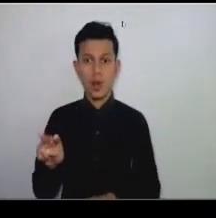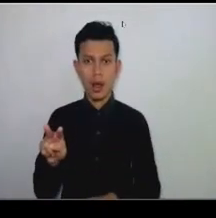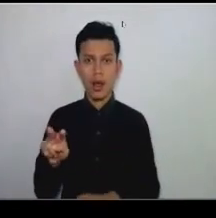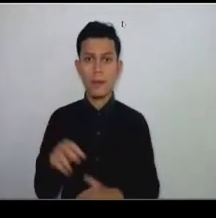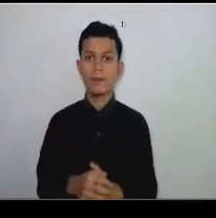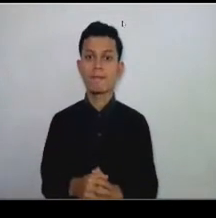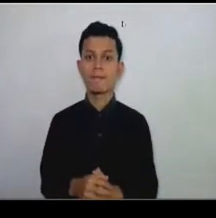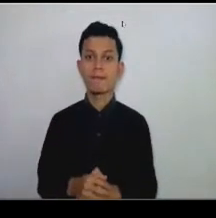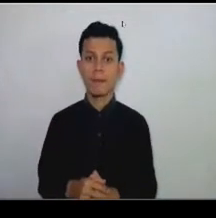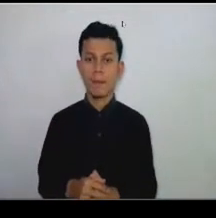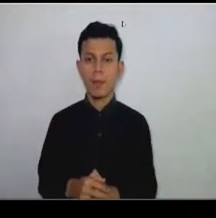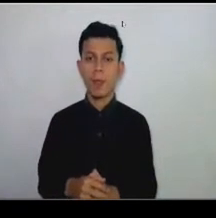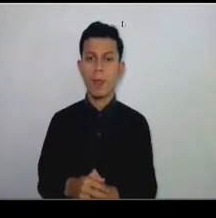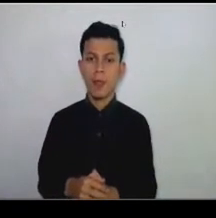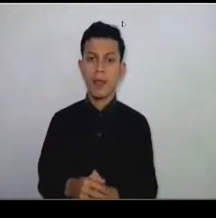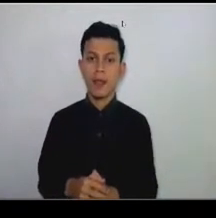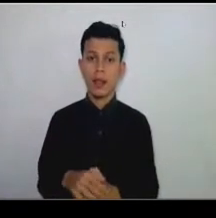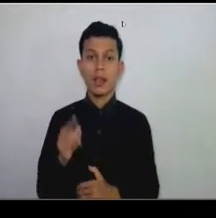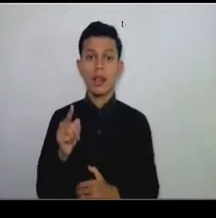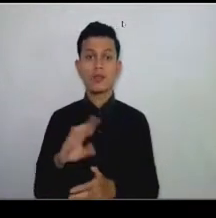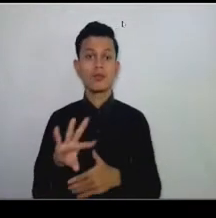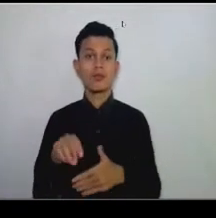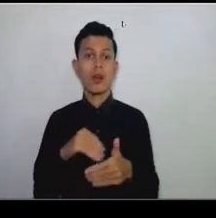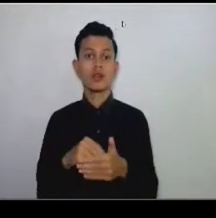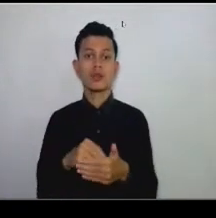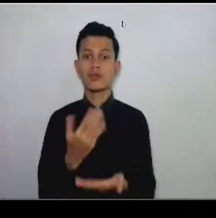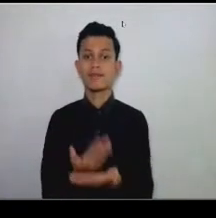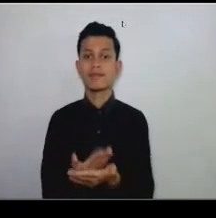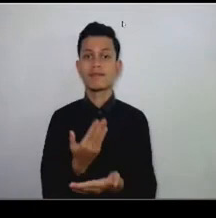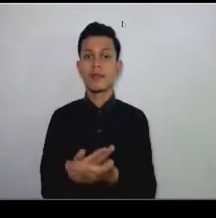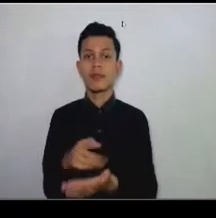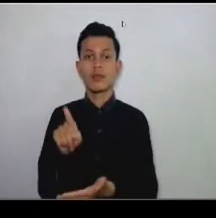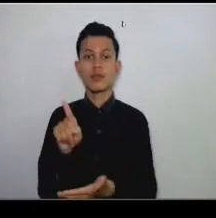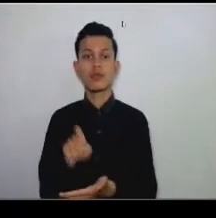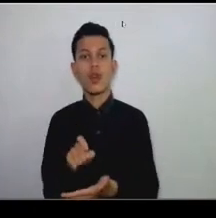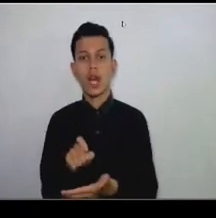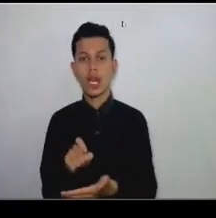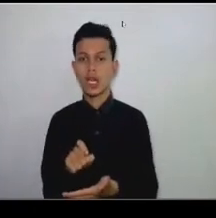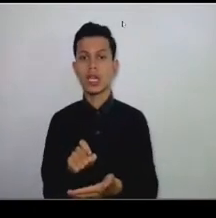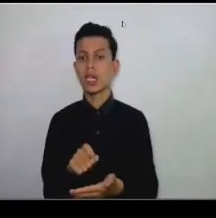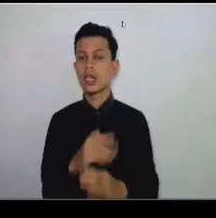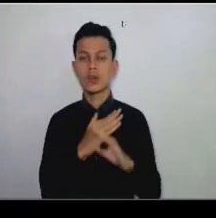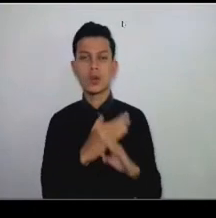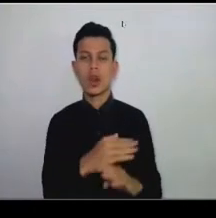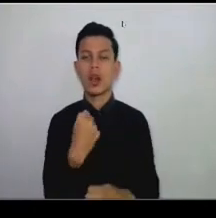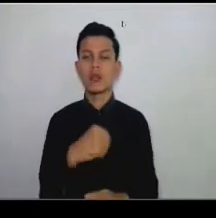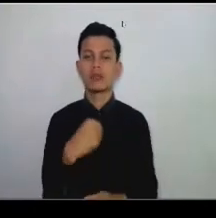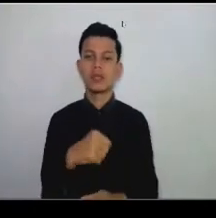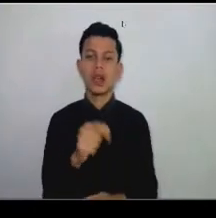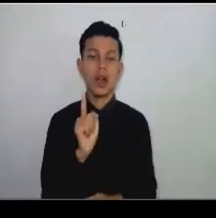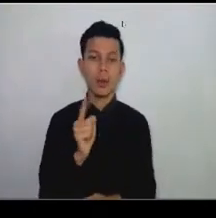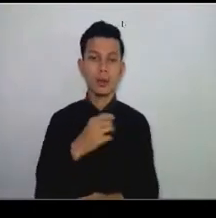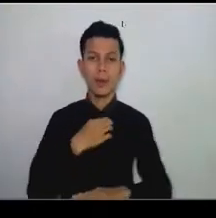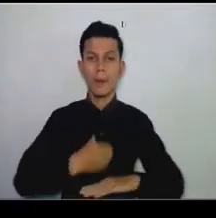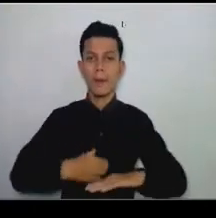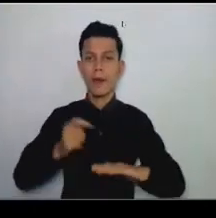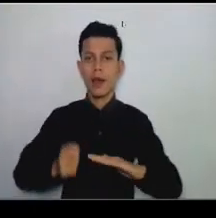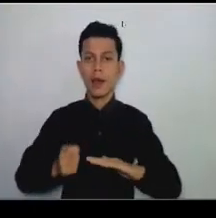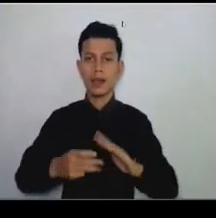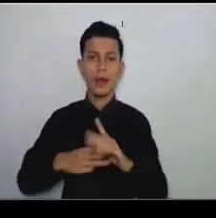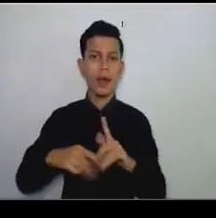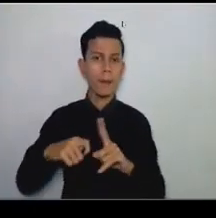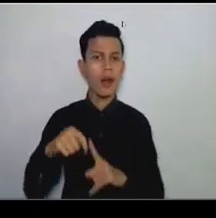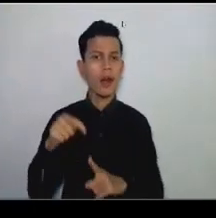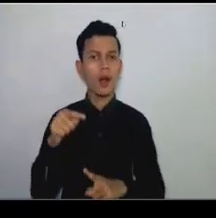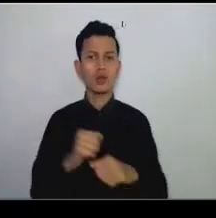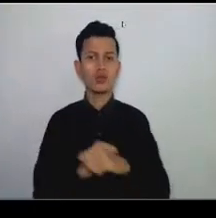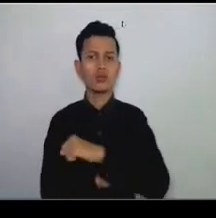atas secara rasional merupakan tuntutan kebutuhan yang tak terhindarkan karena hakim konstitusi adalah pilar utama